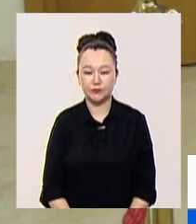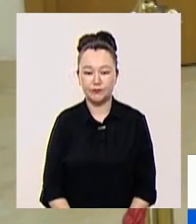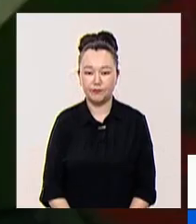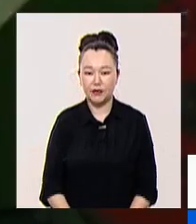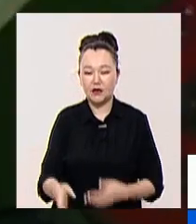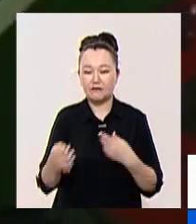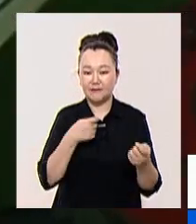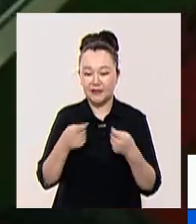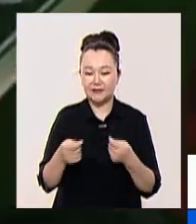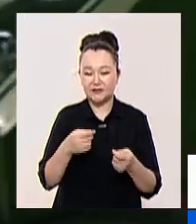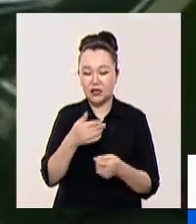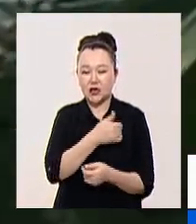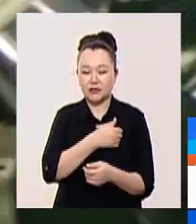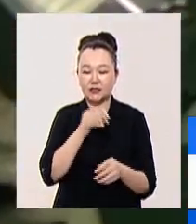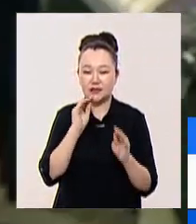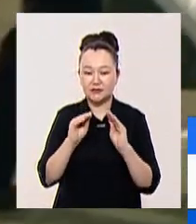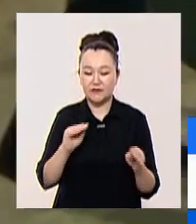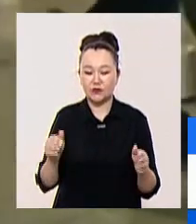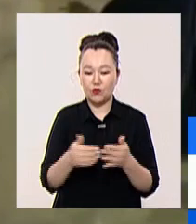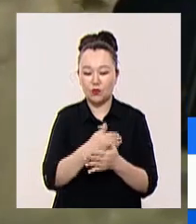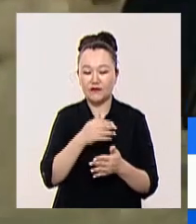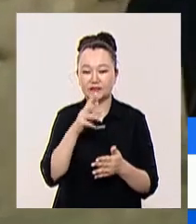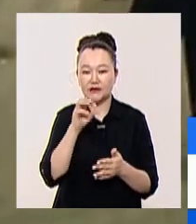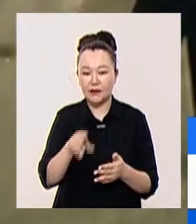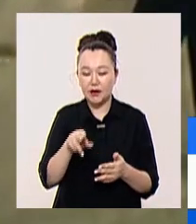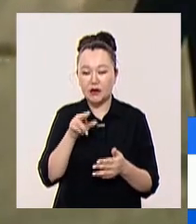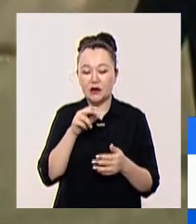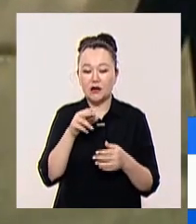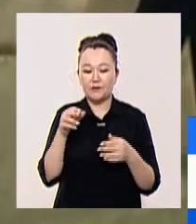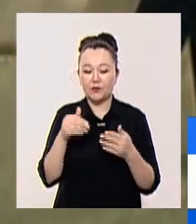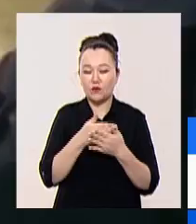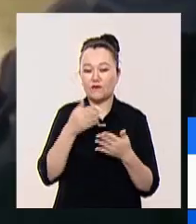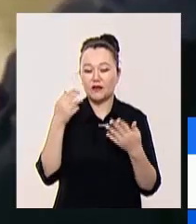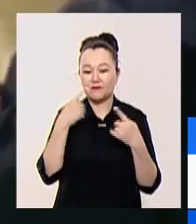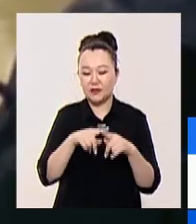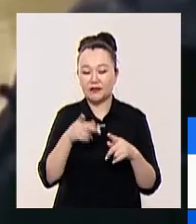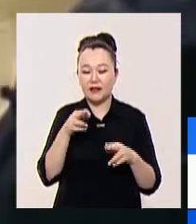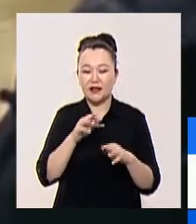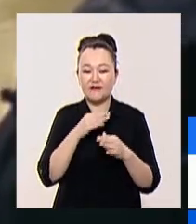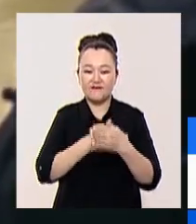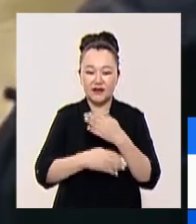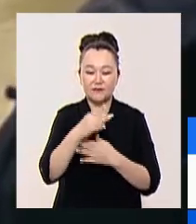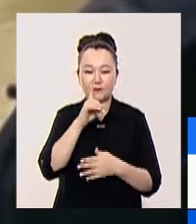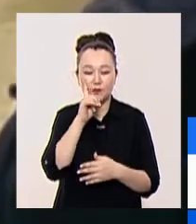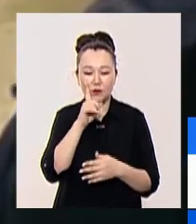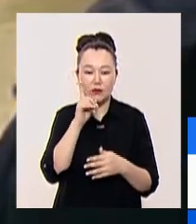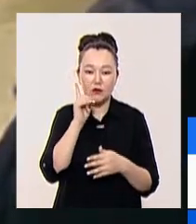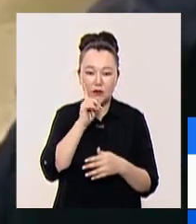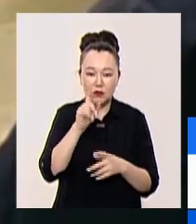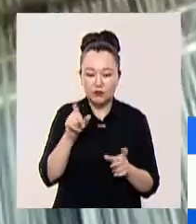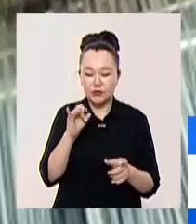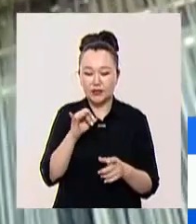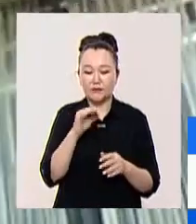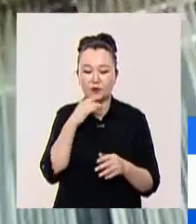В правительстве намерены создавать новые рабочие места, помогать с трудоустройством инвалидам, многодетным и молодежи. Также сейчас